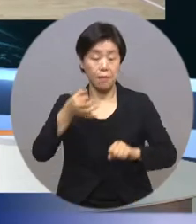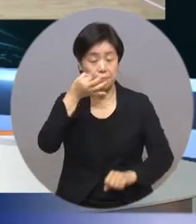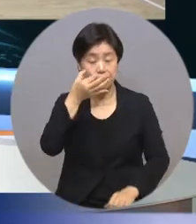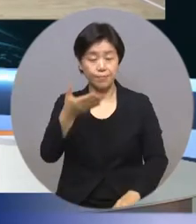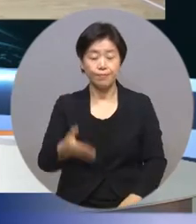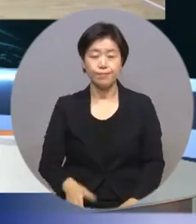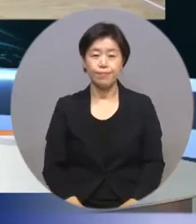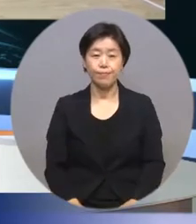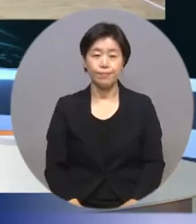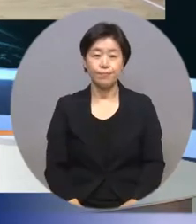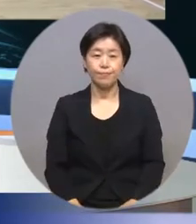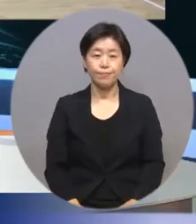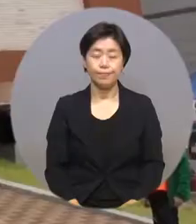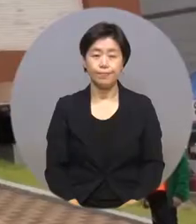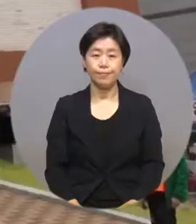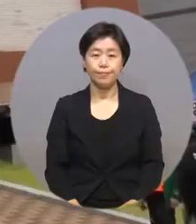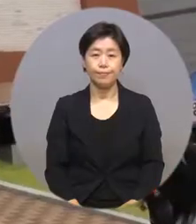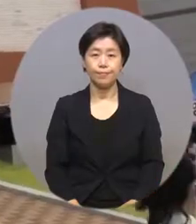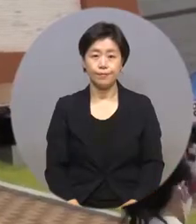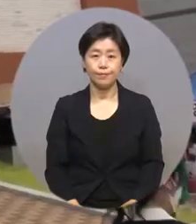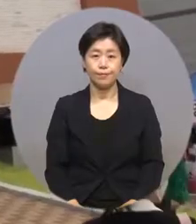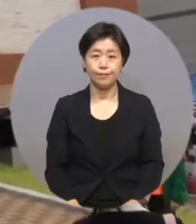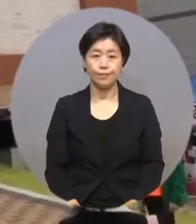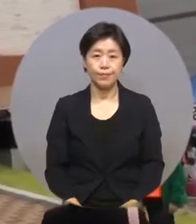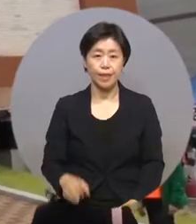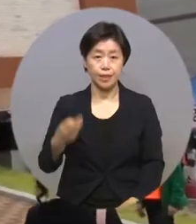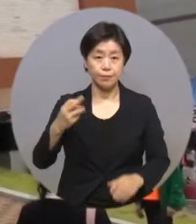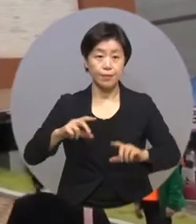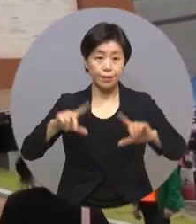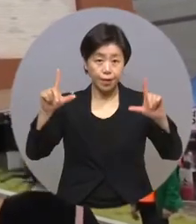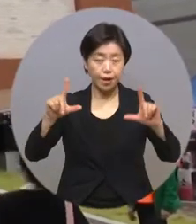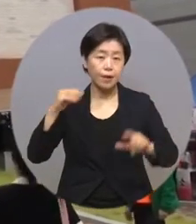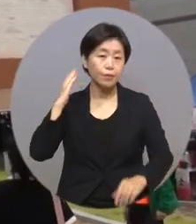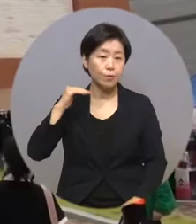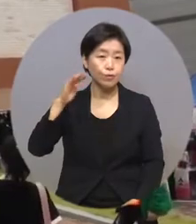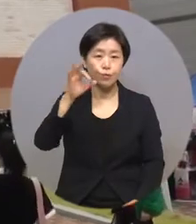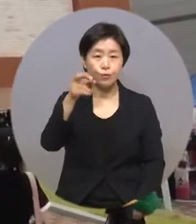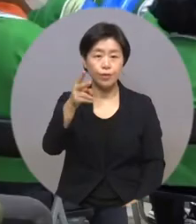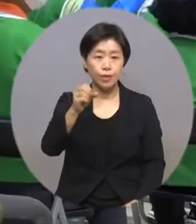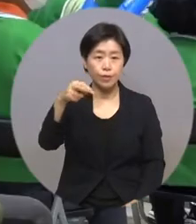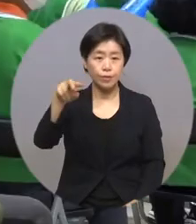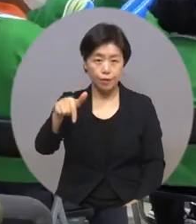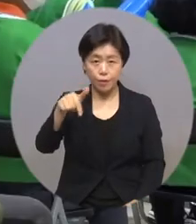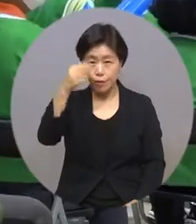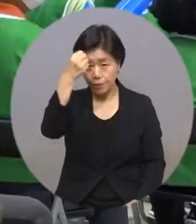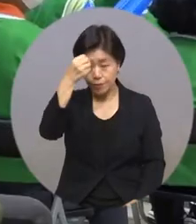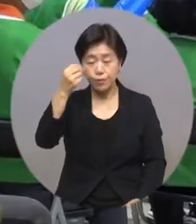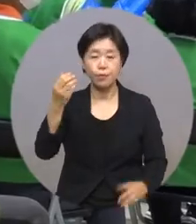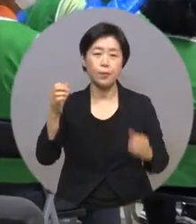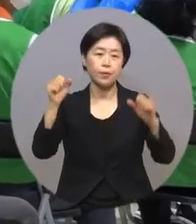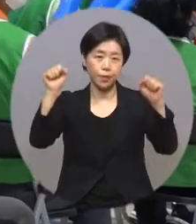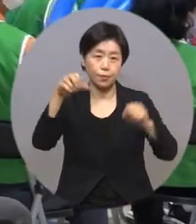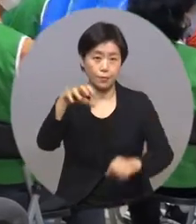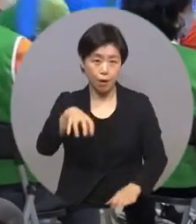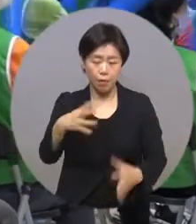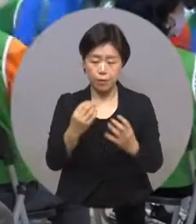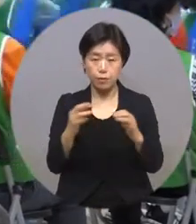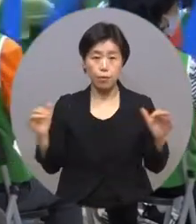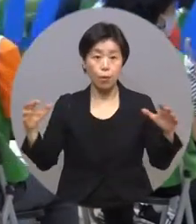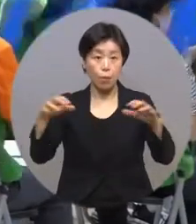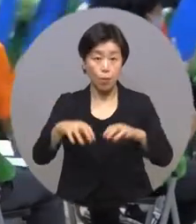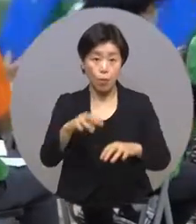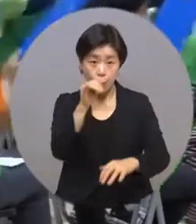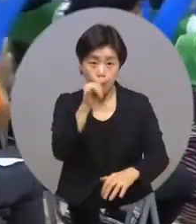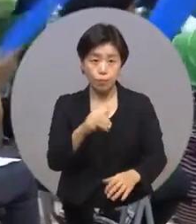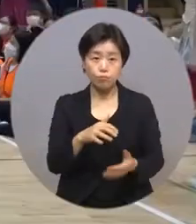기자가 다녀왔습니다. 지난 17일 의정부 영석고등학교 체육관 많은 사람들이 모였습니다.